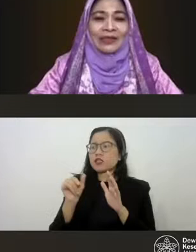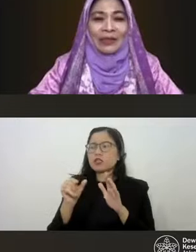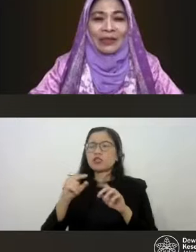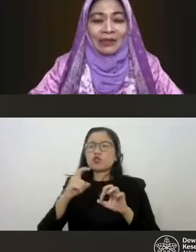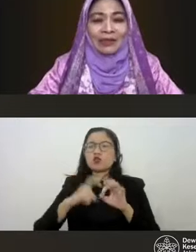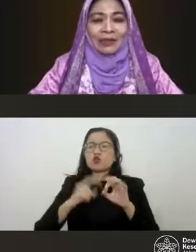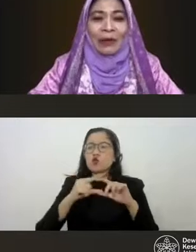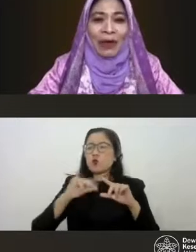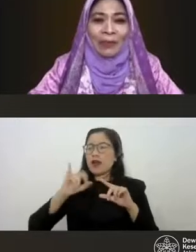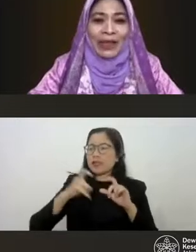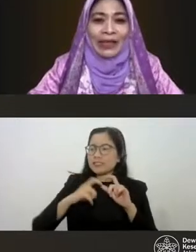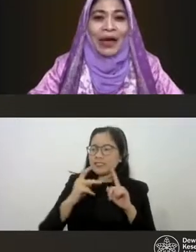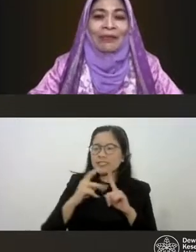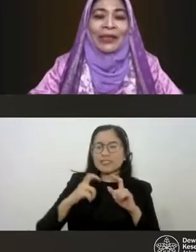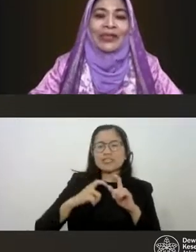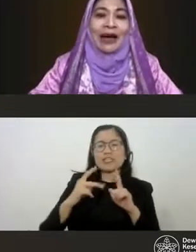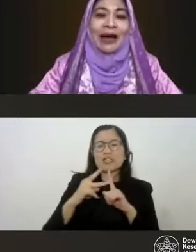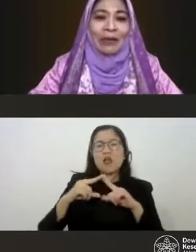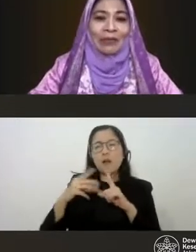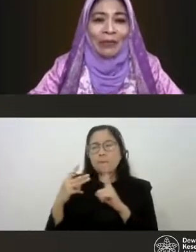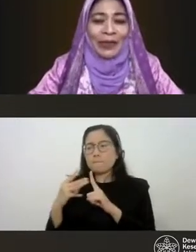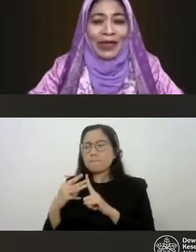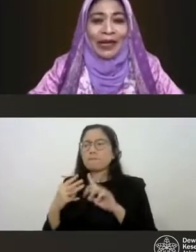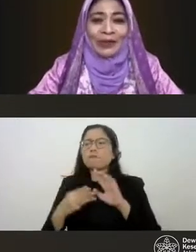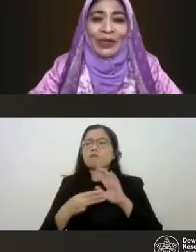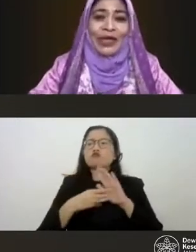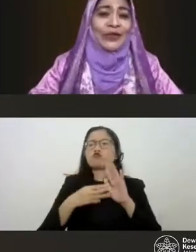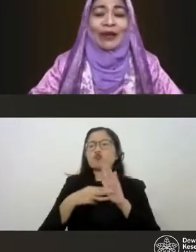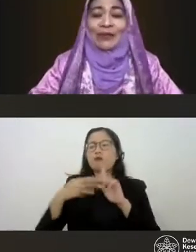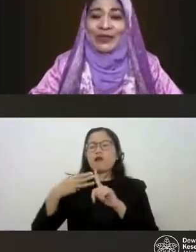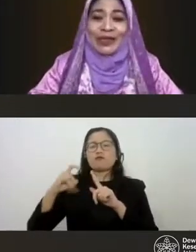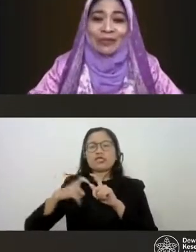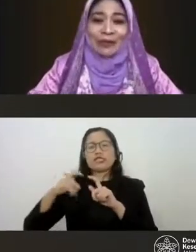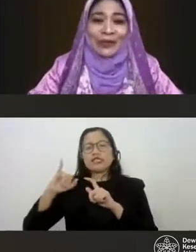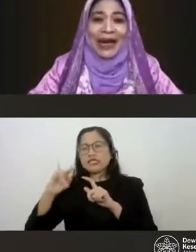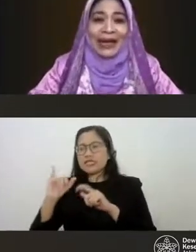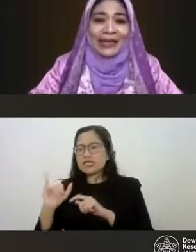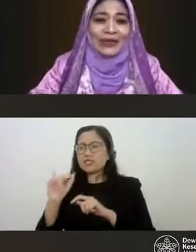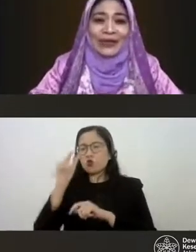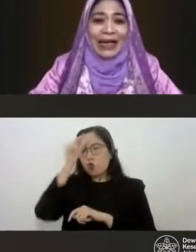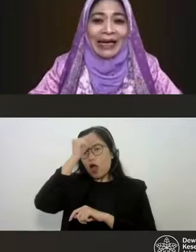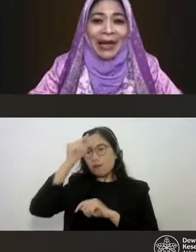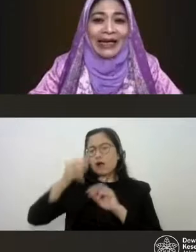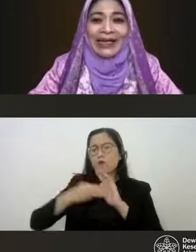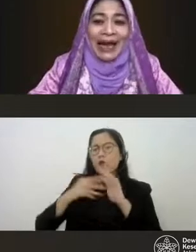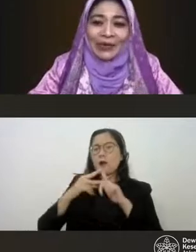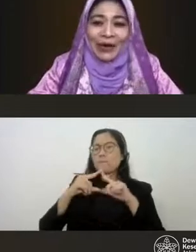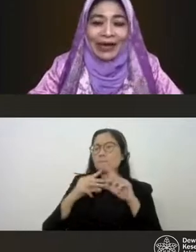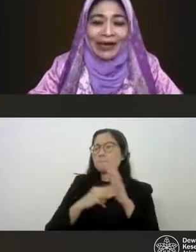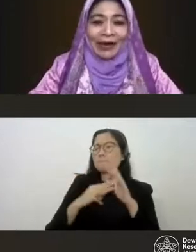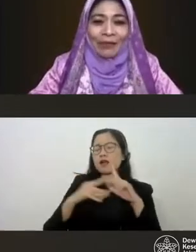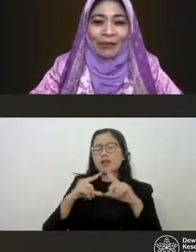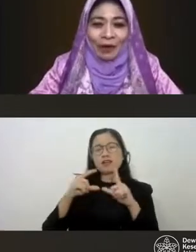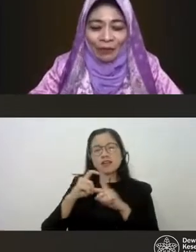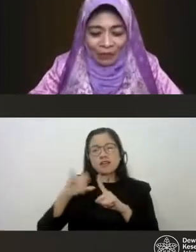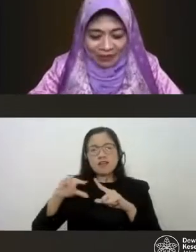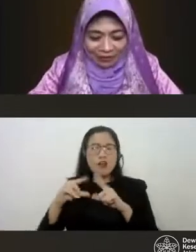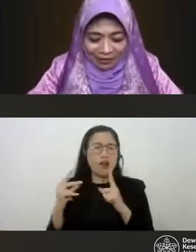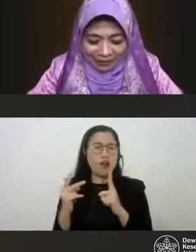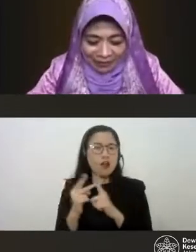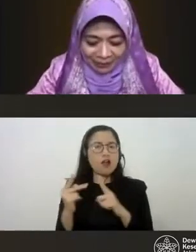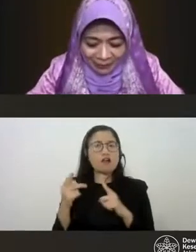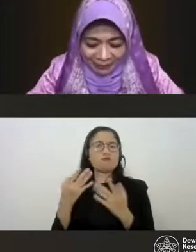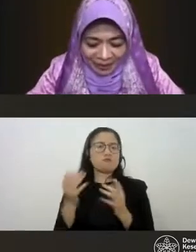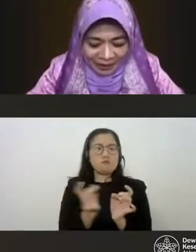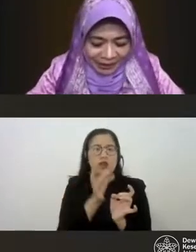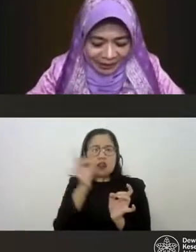Bistrik, ulama-ulama dari Muhammadiyah, ulama-ulama dari NU itu enggak muncul ke permukaannya, itu dianggap angin lalu oleh kelompok-kelompok